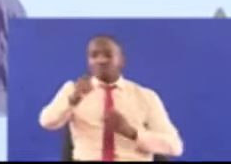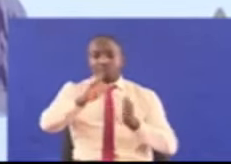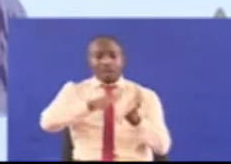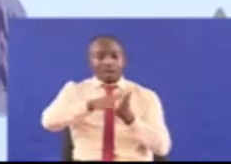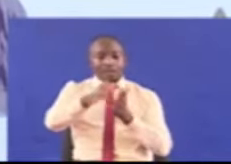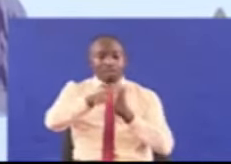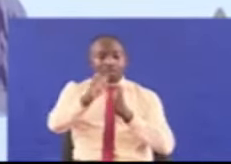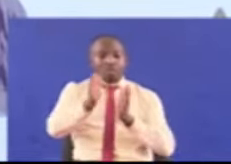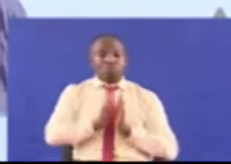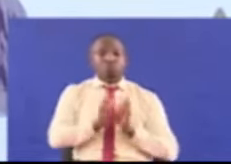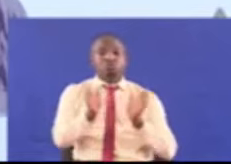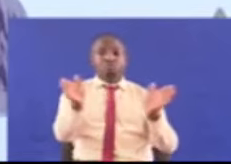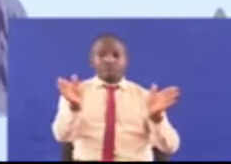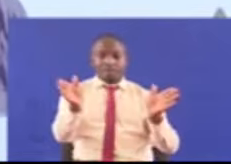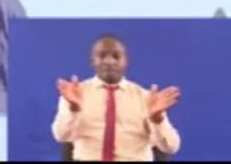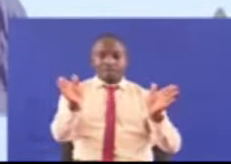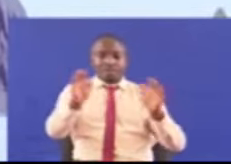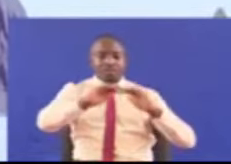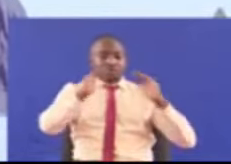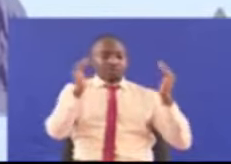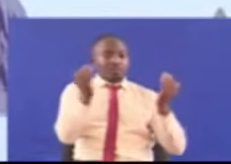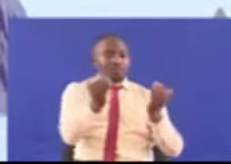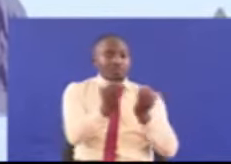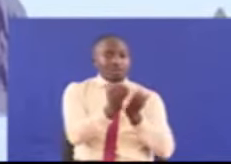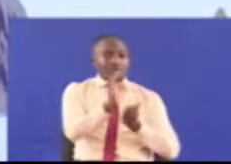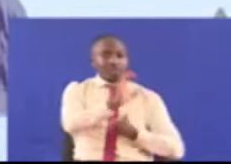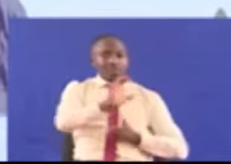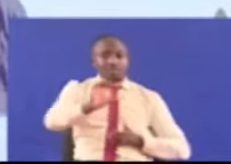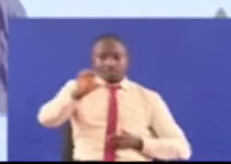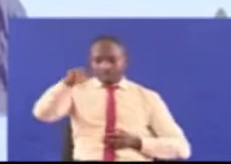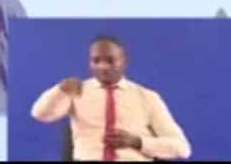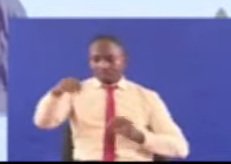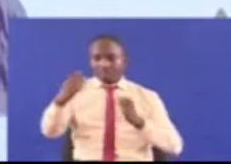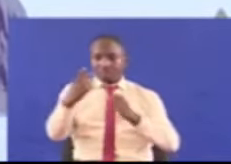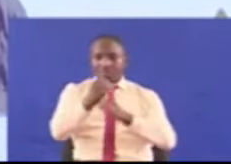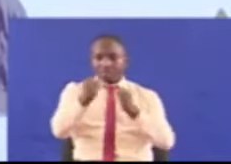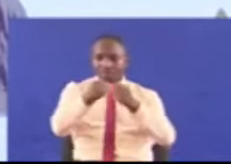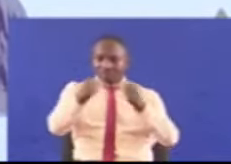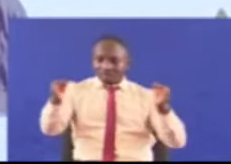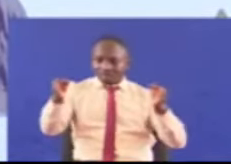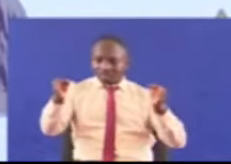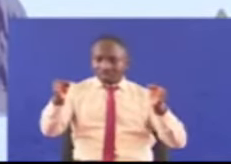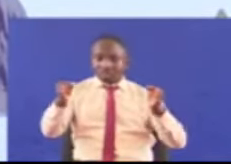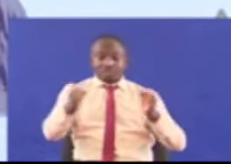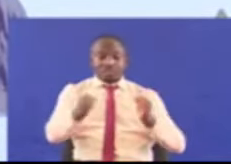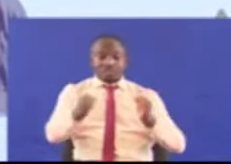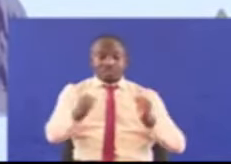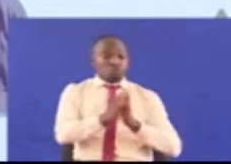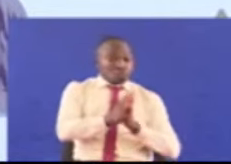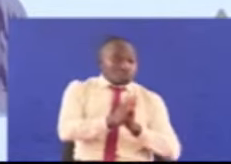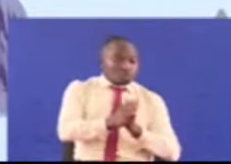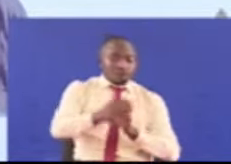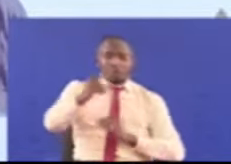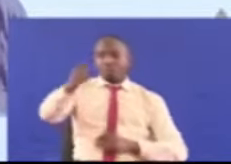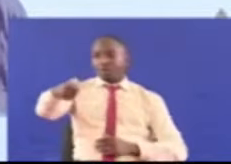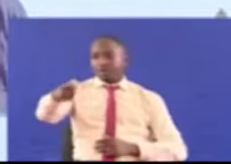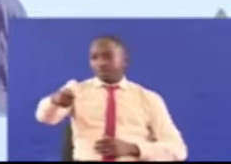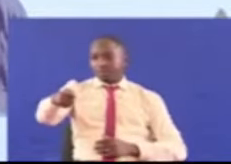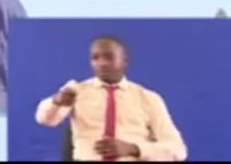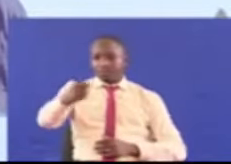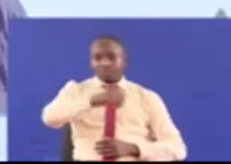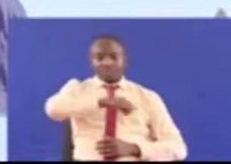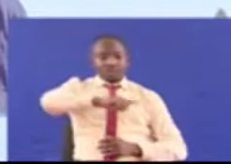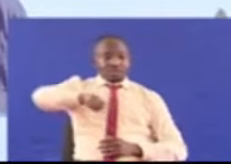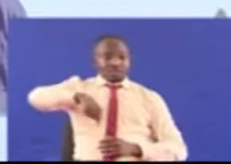ujumla wake. Chama cha Mapinduzi kimepata nafasi ya kushukuru na kupongeza pia. Sisi